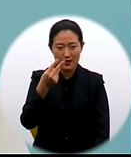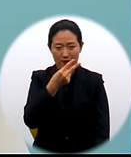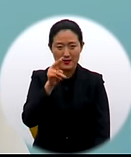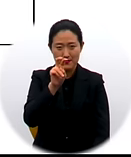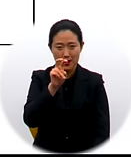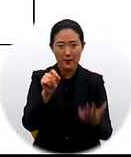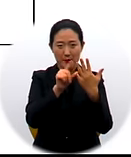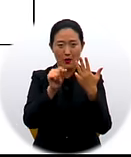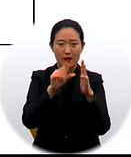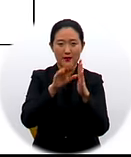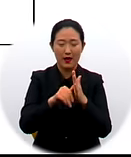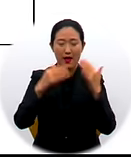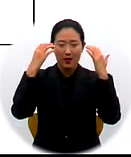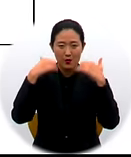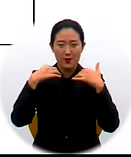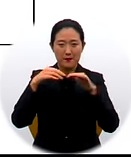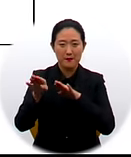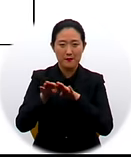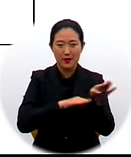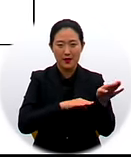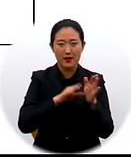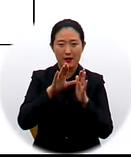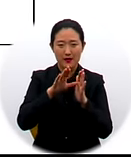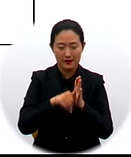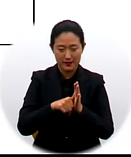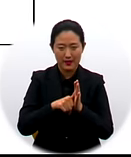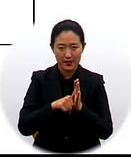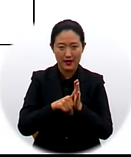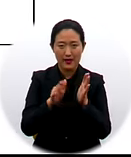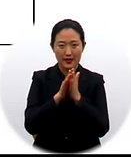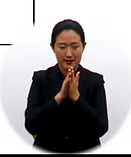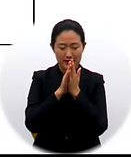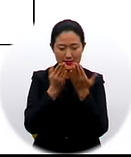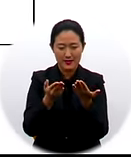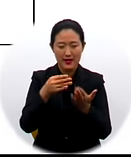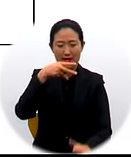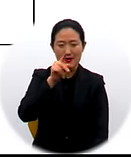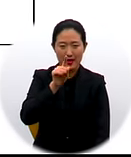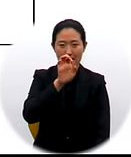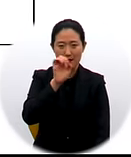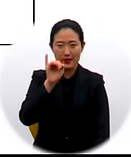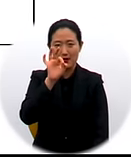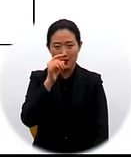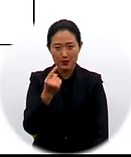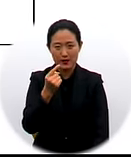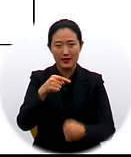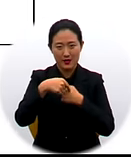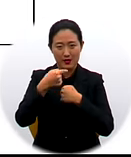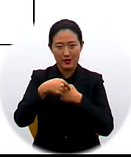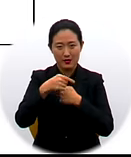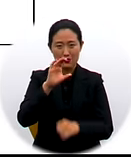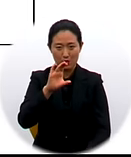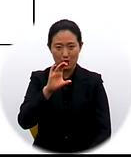예를 들면 20년 8월에는 여름방학 때 그 사피언스 책을 혼자 완독했어요. 이 당시에 초등학교